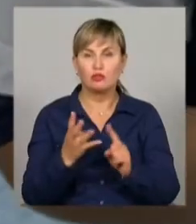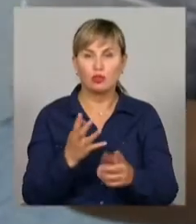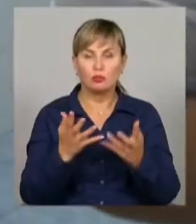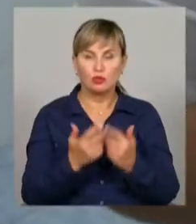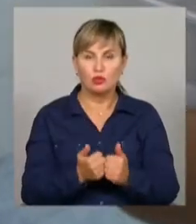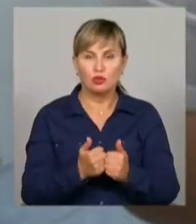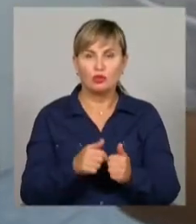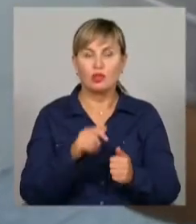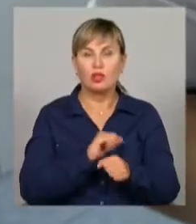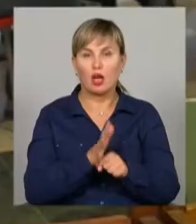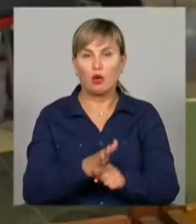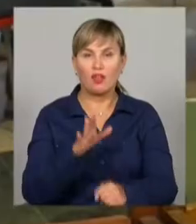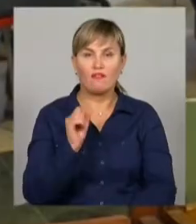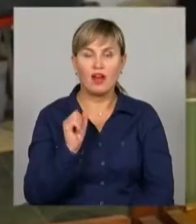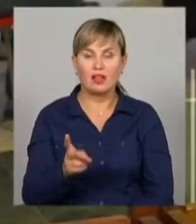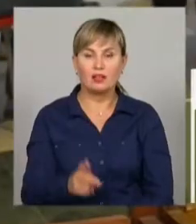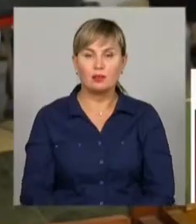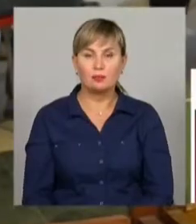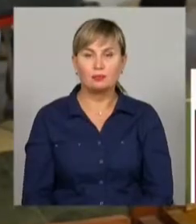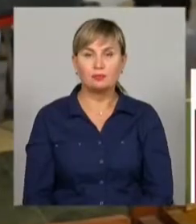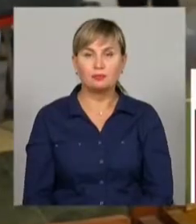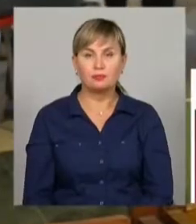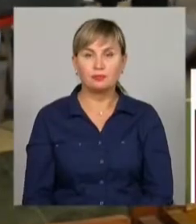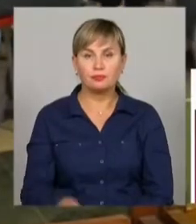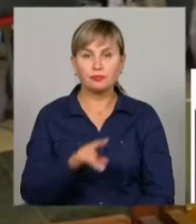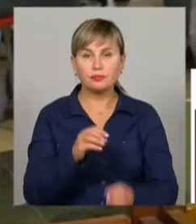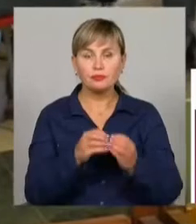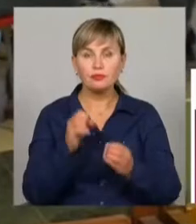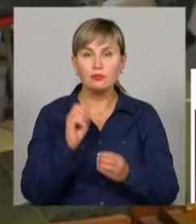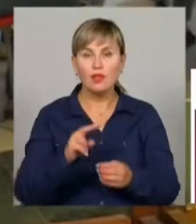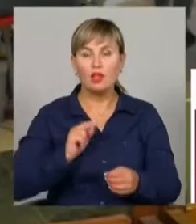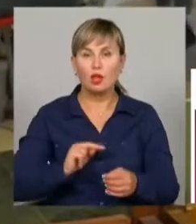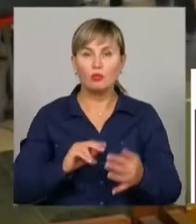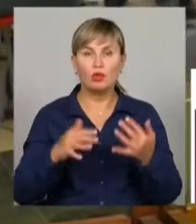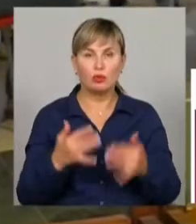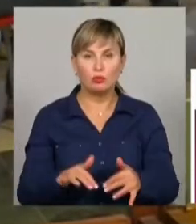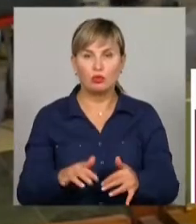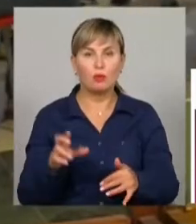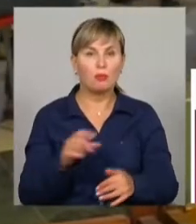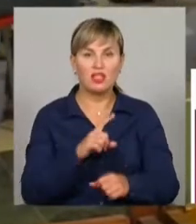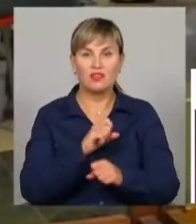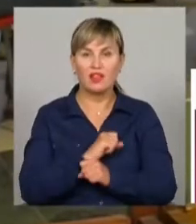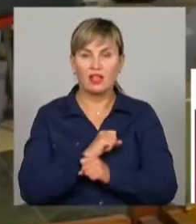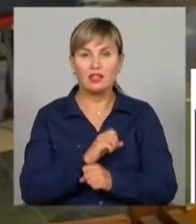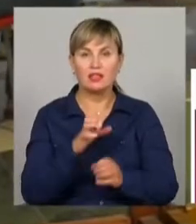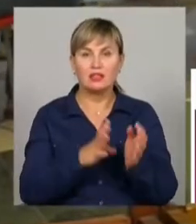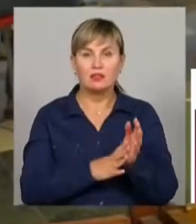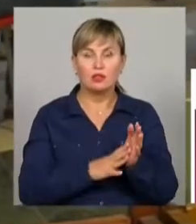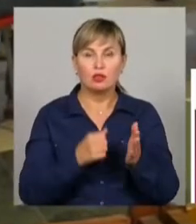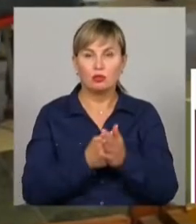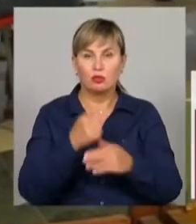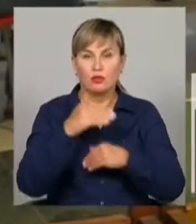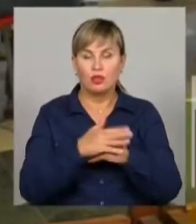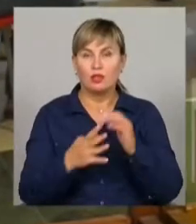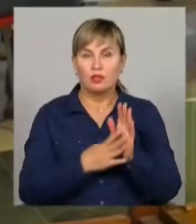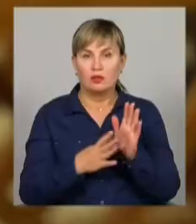счету препарат «Коронавак». Мы с 10 апреля 2021 года работаем уже без выходных, с 9 утра до 9